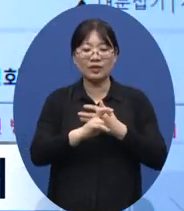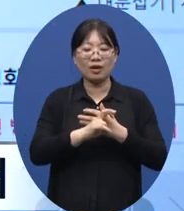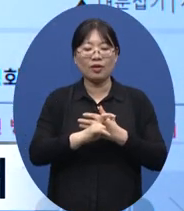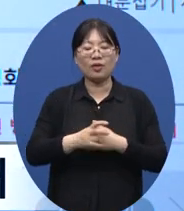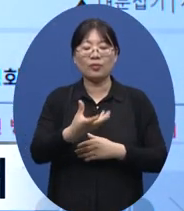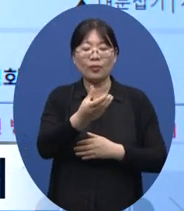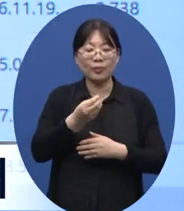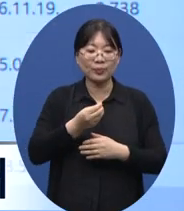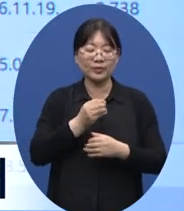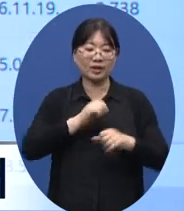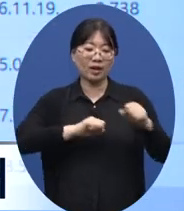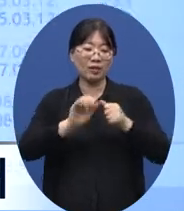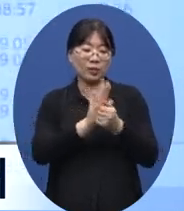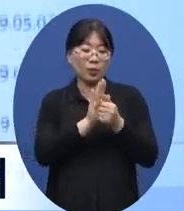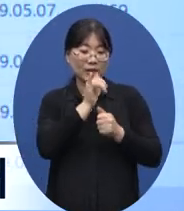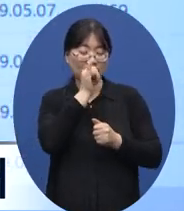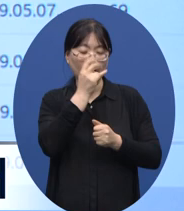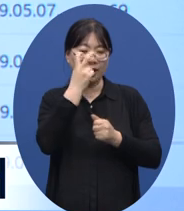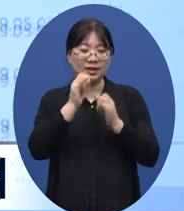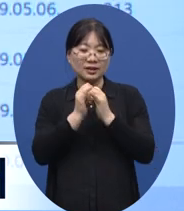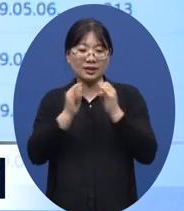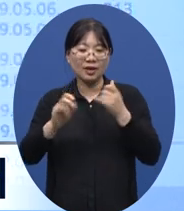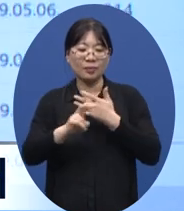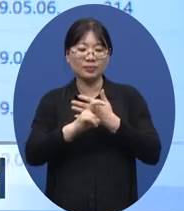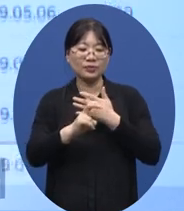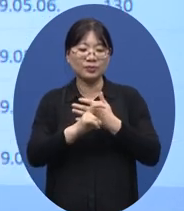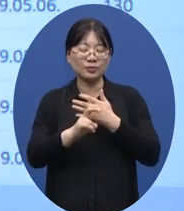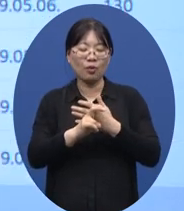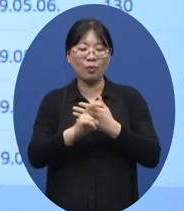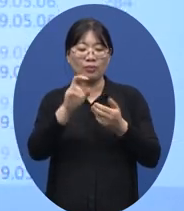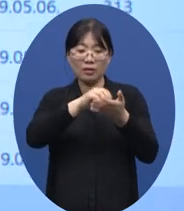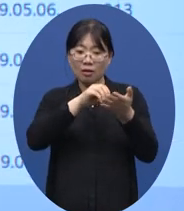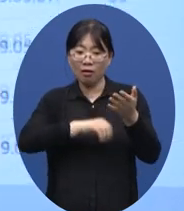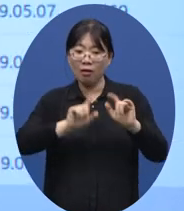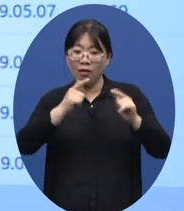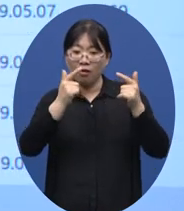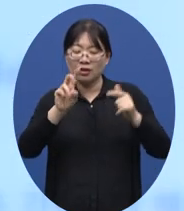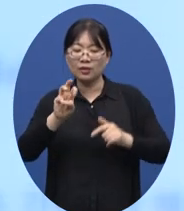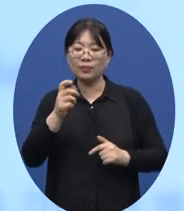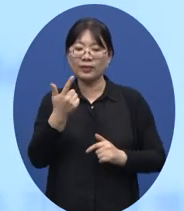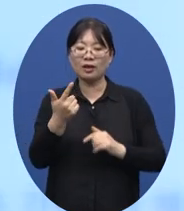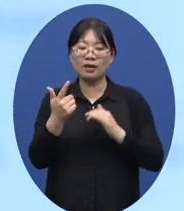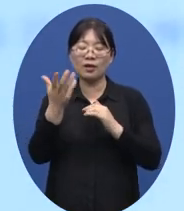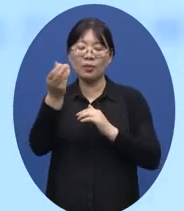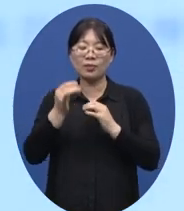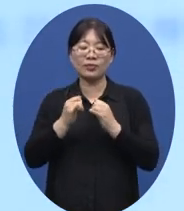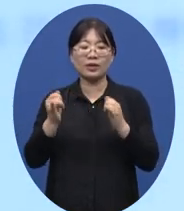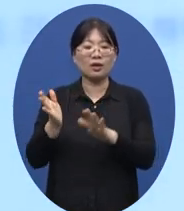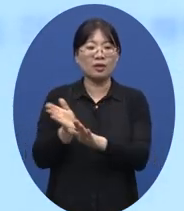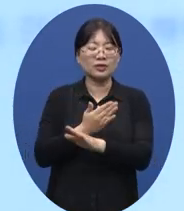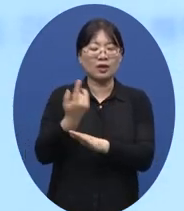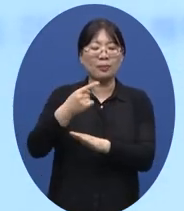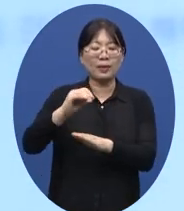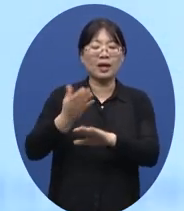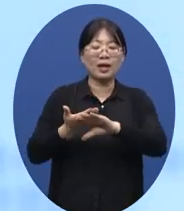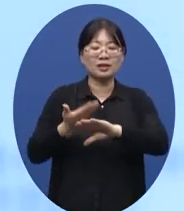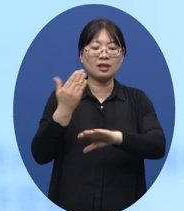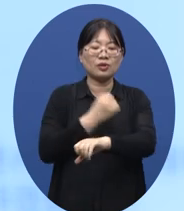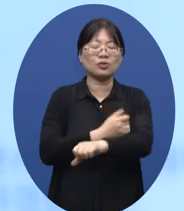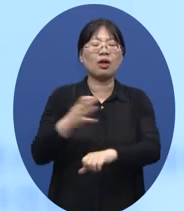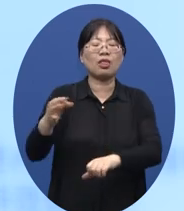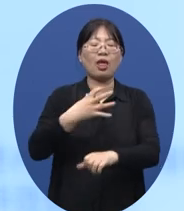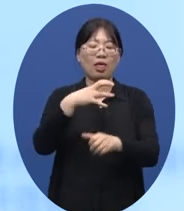관리자도 있습니다. 이 관리자는 불법 대부 게시글을 삭제하기는커녕 36명의 대부업자로부터 1천만 원이 넘는 수를